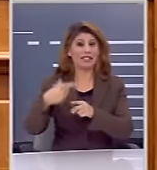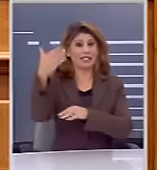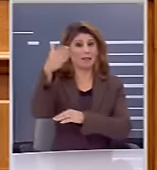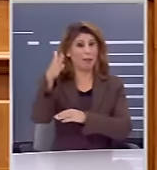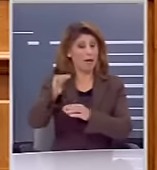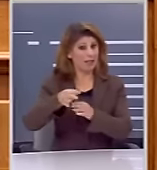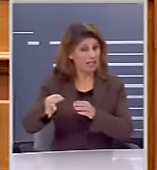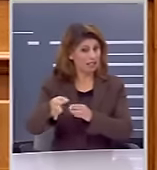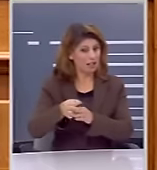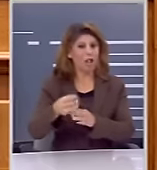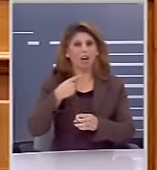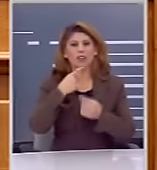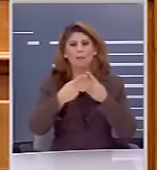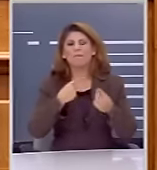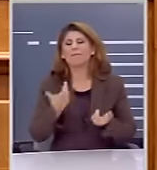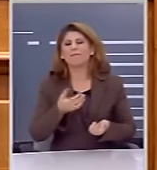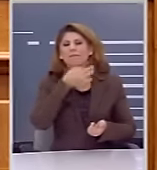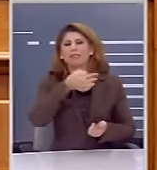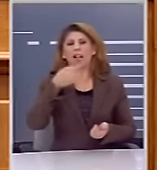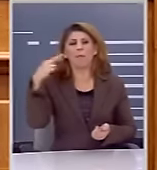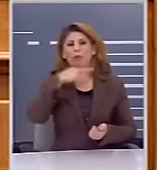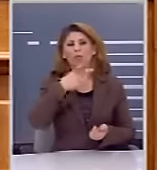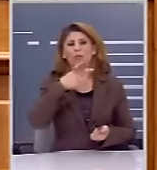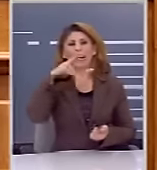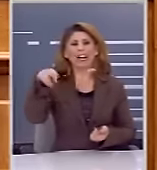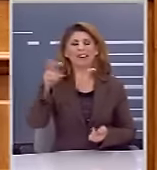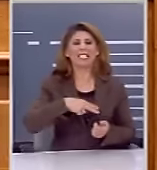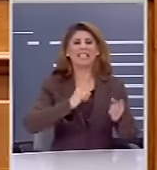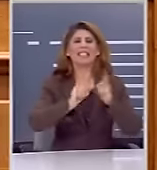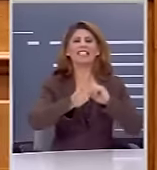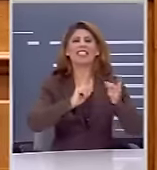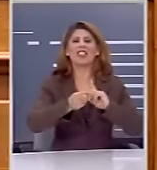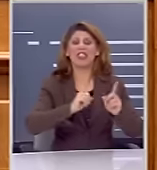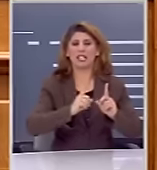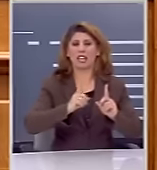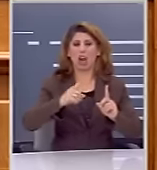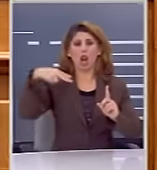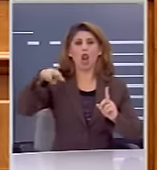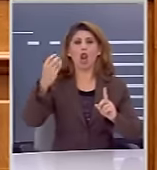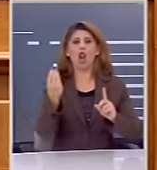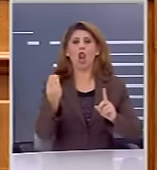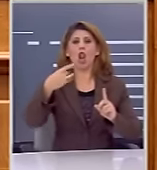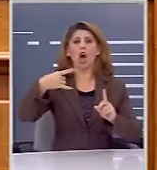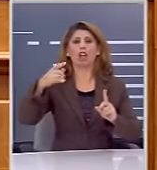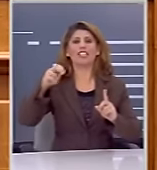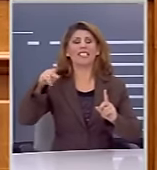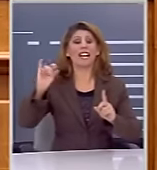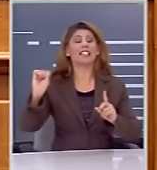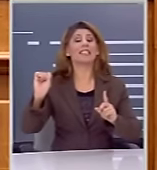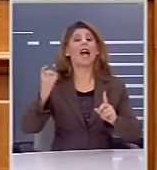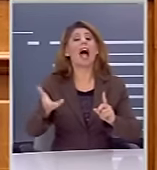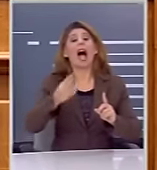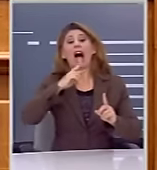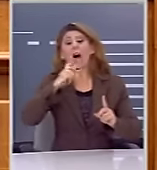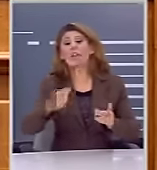όταν μιλάει ο Πρωθυπουργός της Τουρκίας για κατάργηση της συνθήκης Λοζάνης, δεν πρέπει να υπάρχει μια απάντηση? Δεν πρέπει να υπάρχει μια